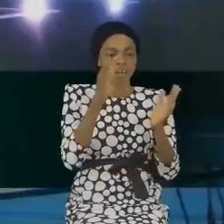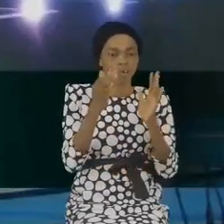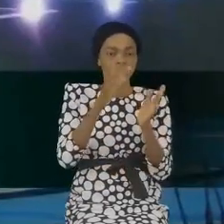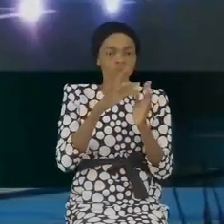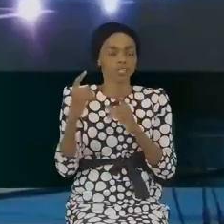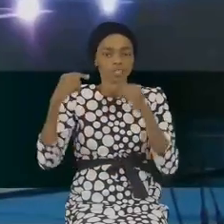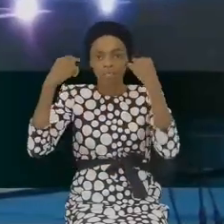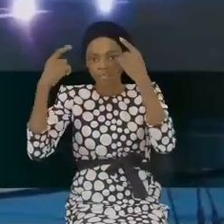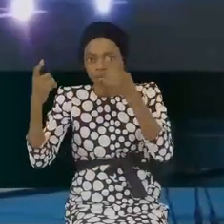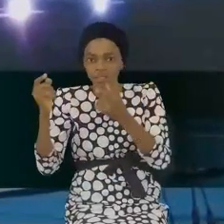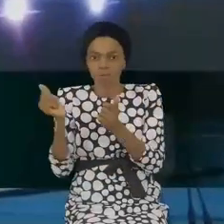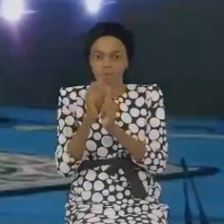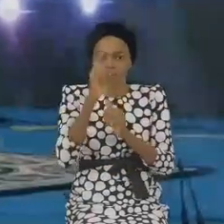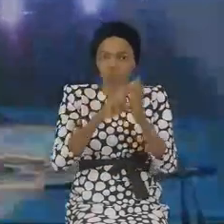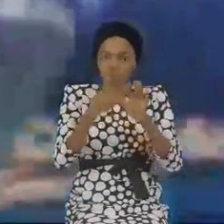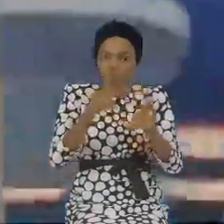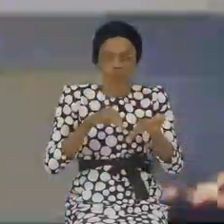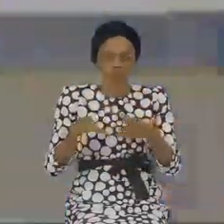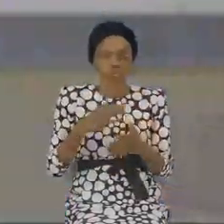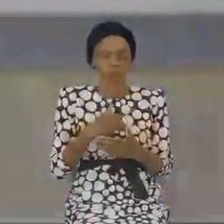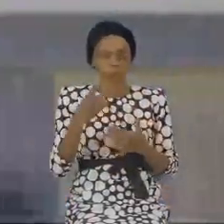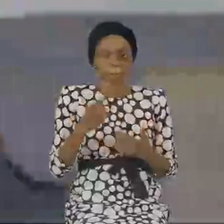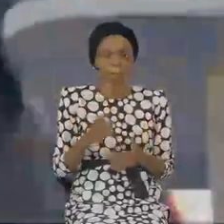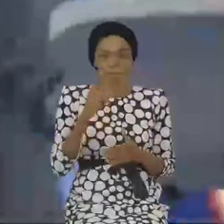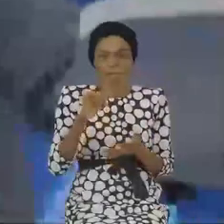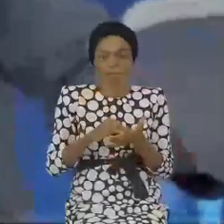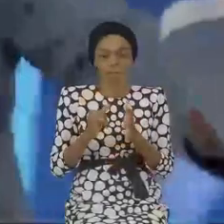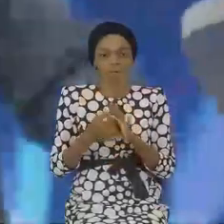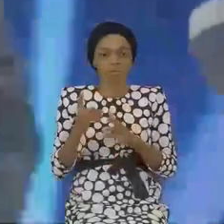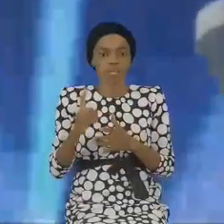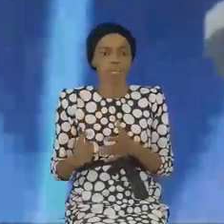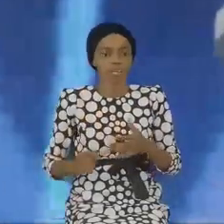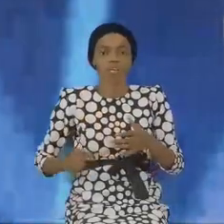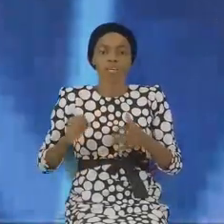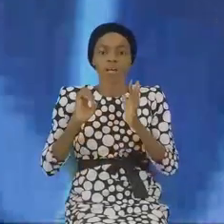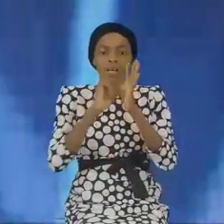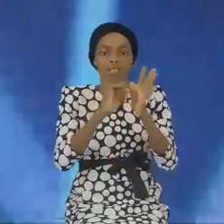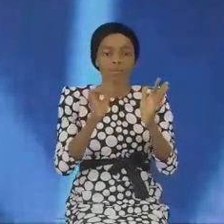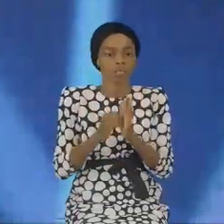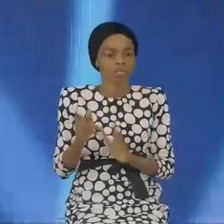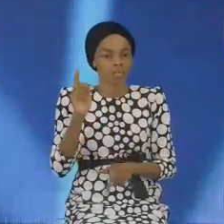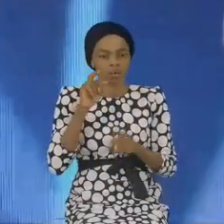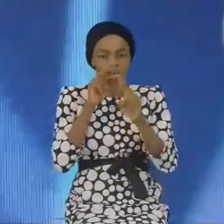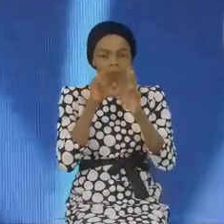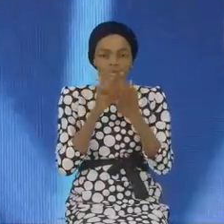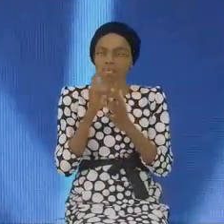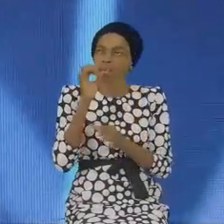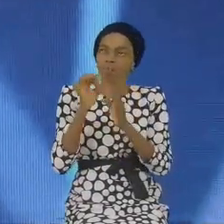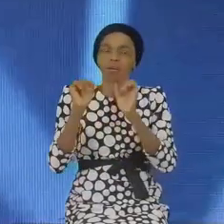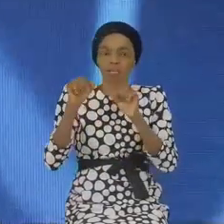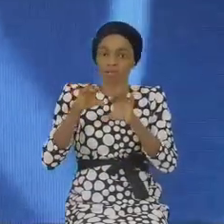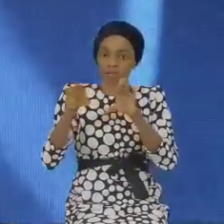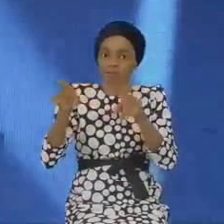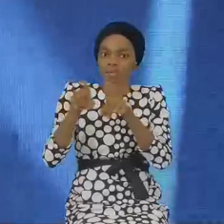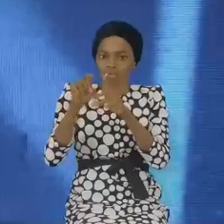à ce que vous faites, et vous devenez donc la mesure qu'ils regardent. Si je pouvais faire autant que telle autre église, si je